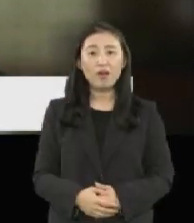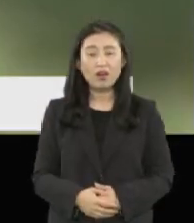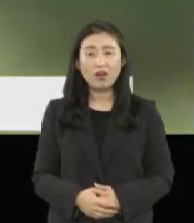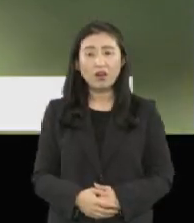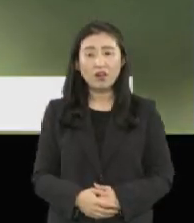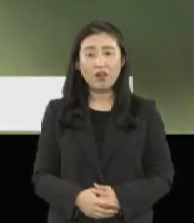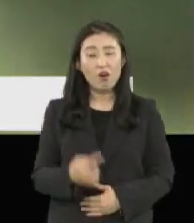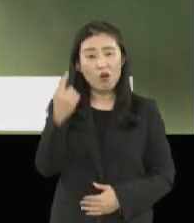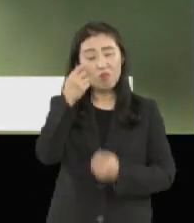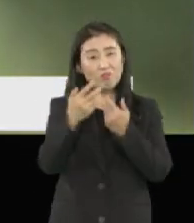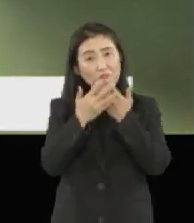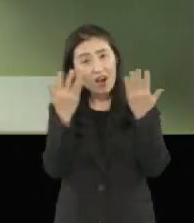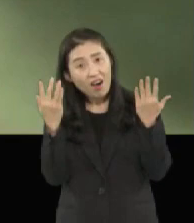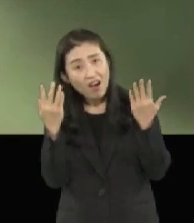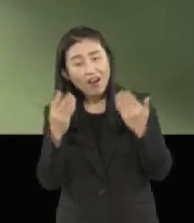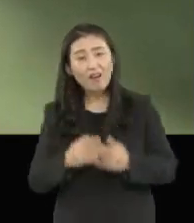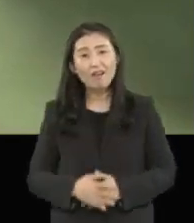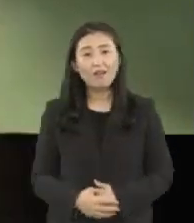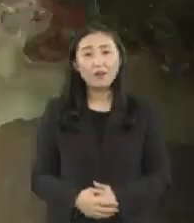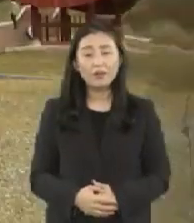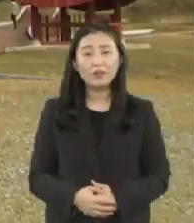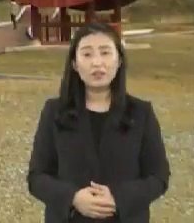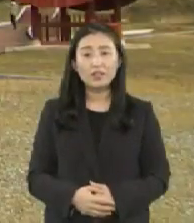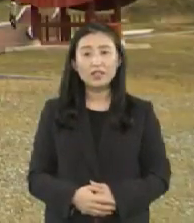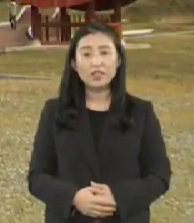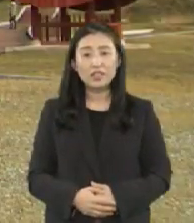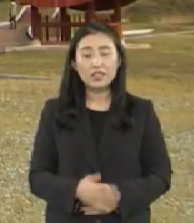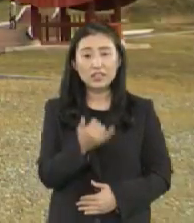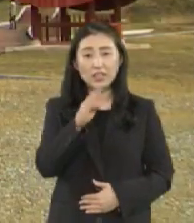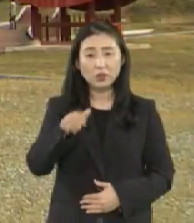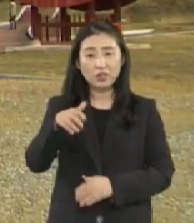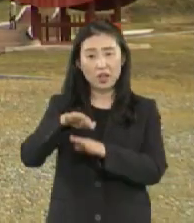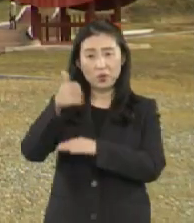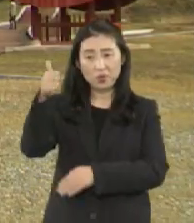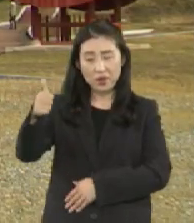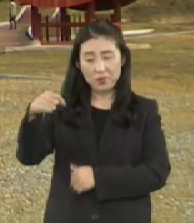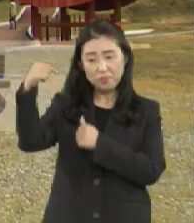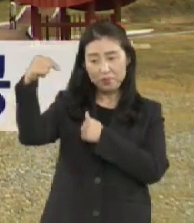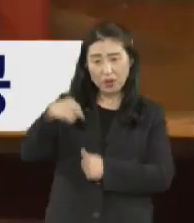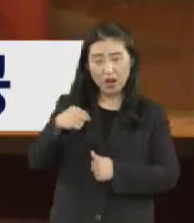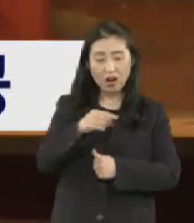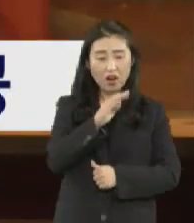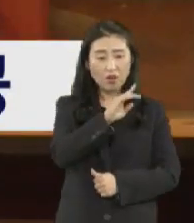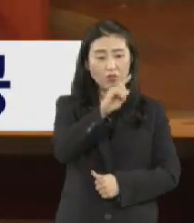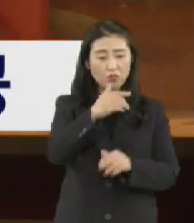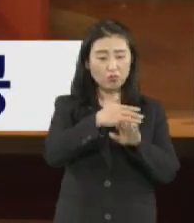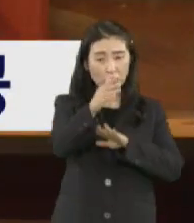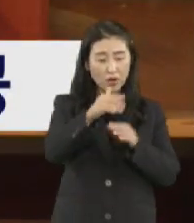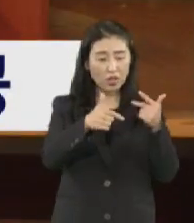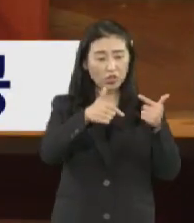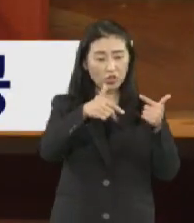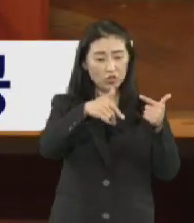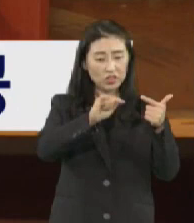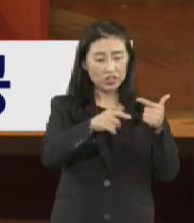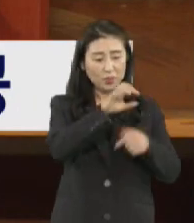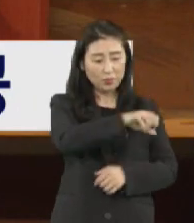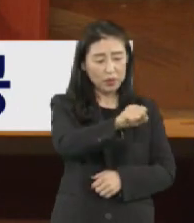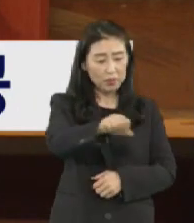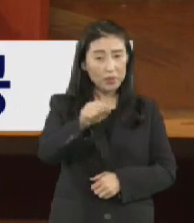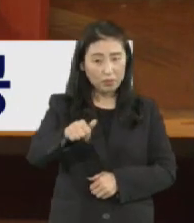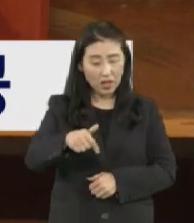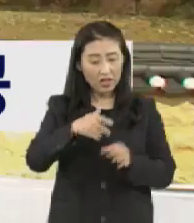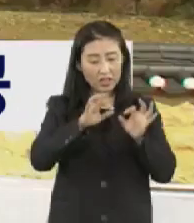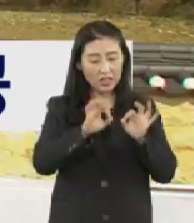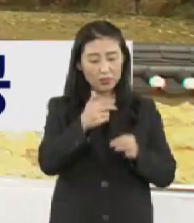산인 그걸 할 테냐 세종대왕의 명을 받들어 북방 6진 개척을 주도한 김종서